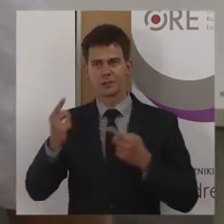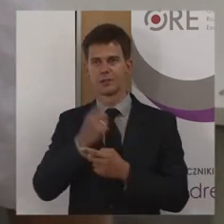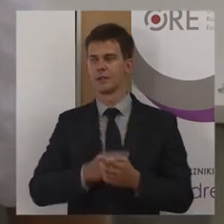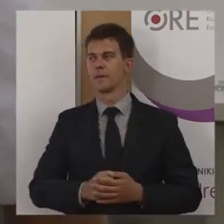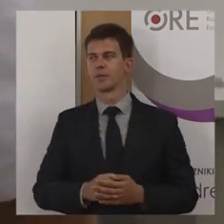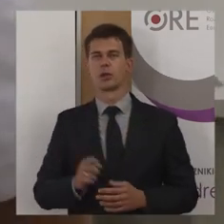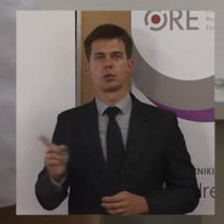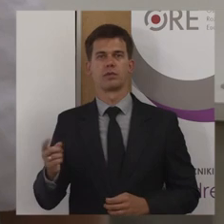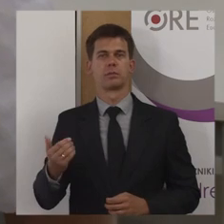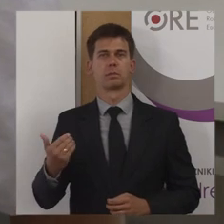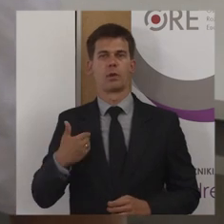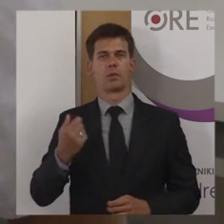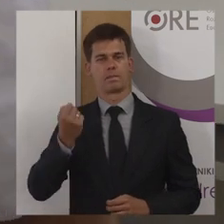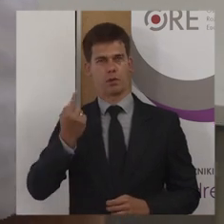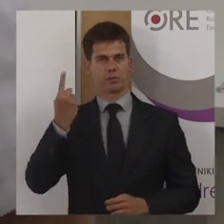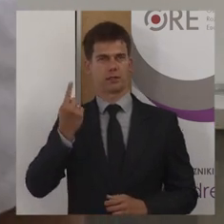jest taki, że